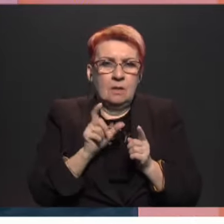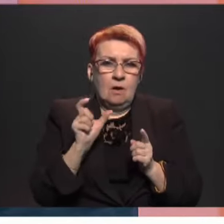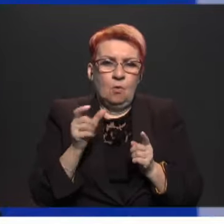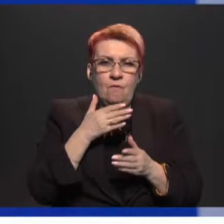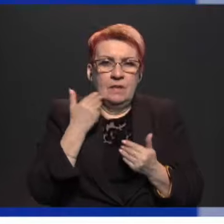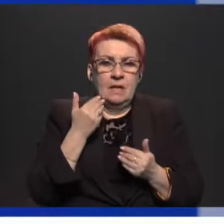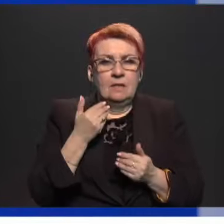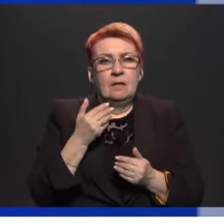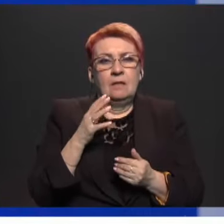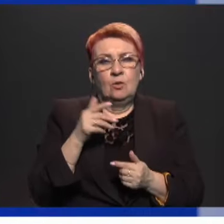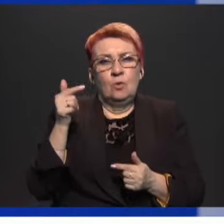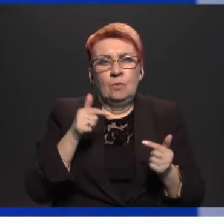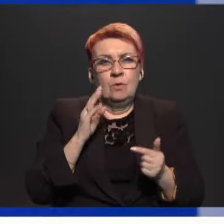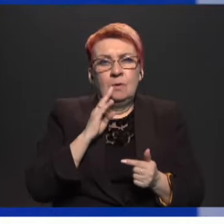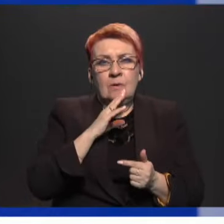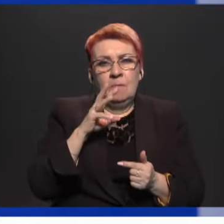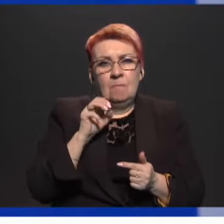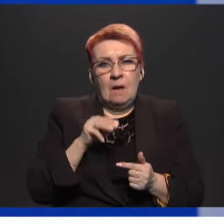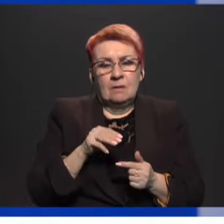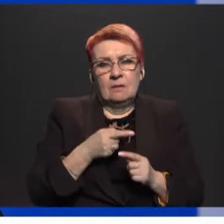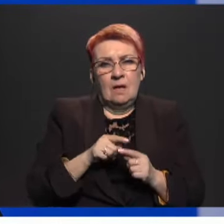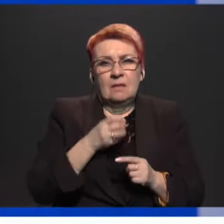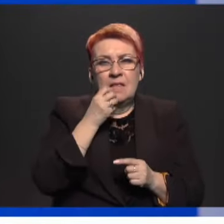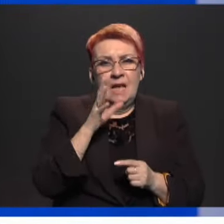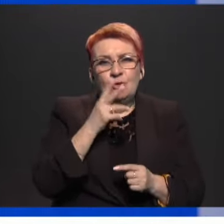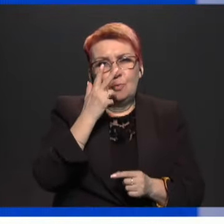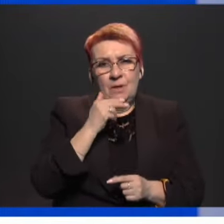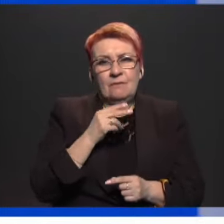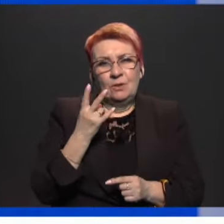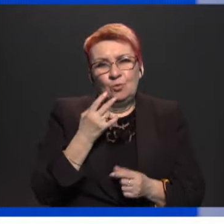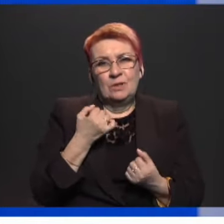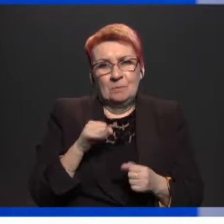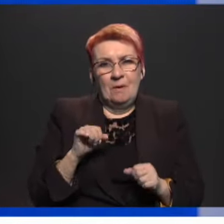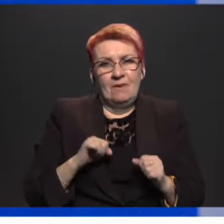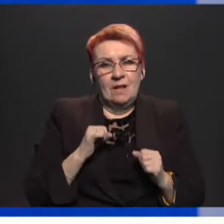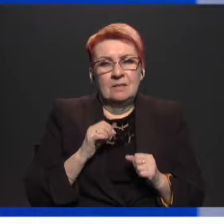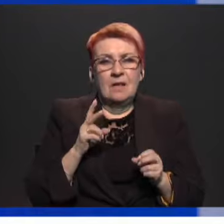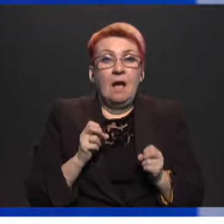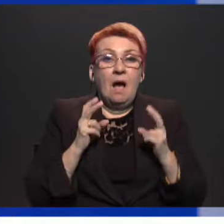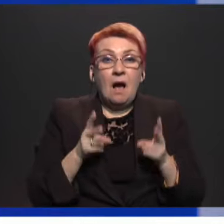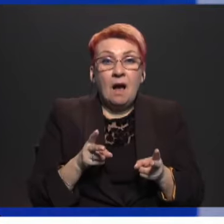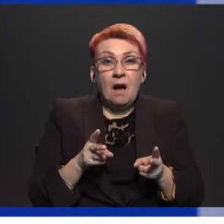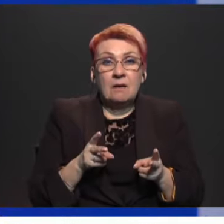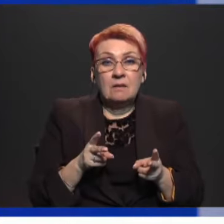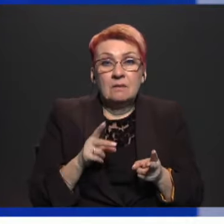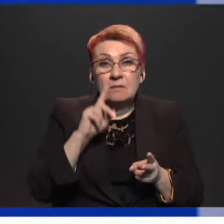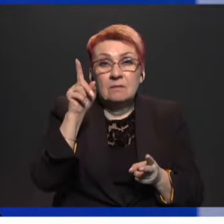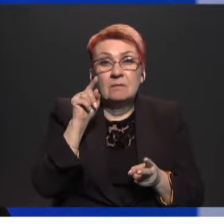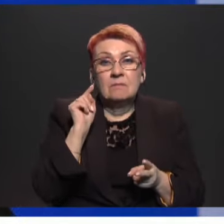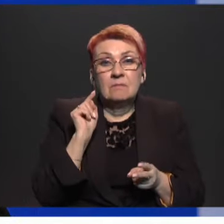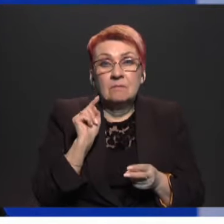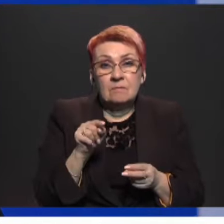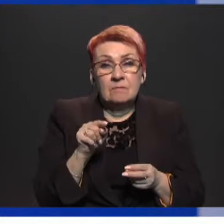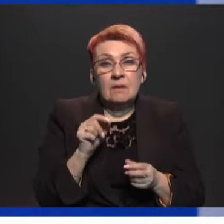матерной брани, это, конечно же, грех, это нехорошая привычка, от которой нужно избавляться. Как избавляться? Ну, в